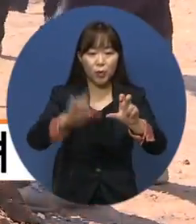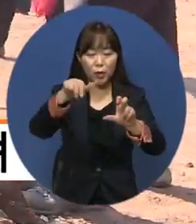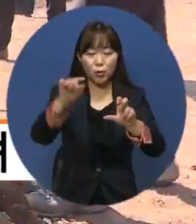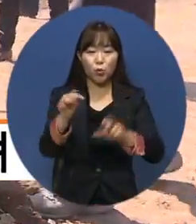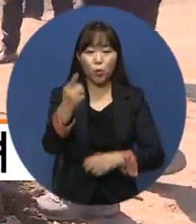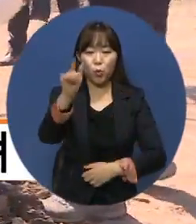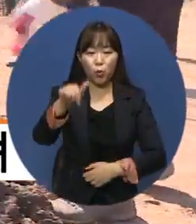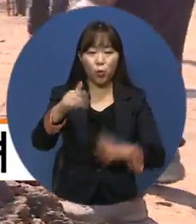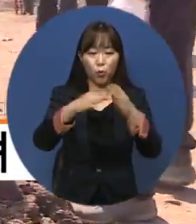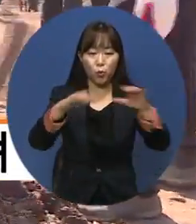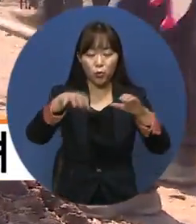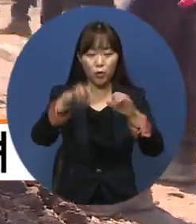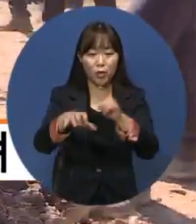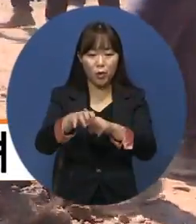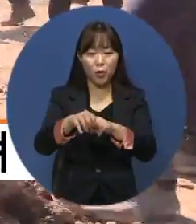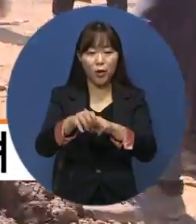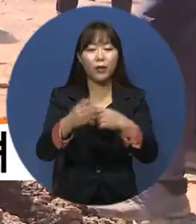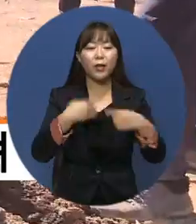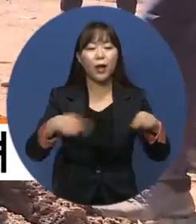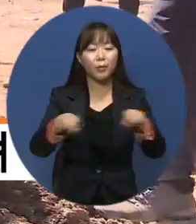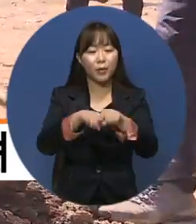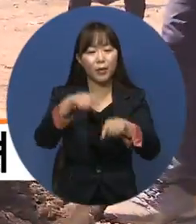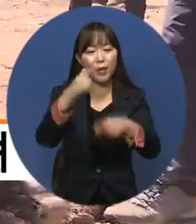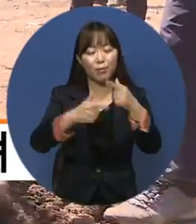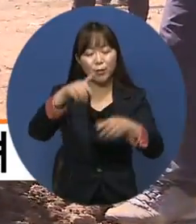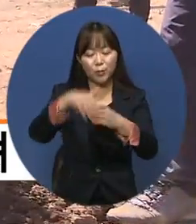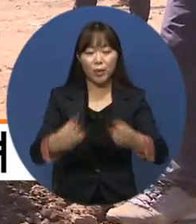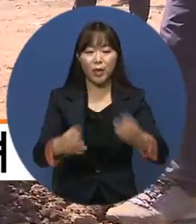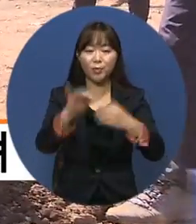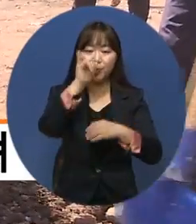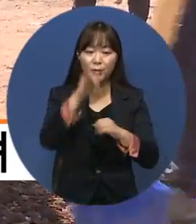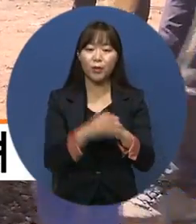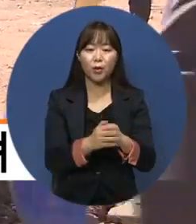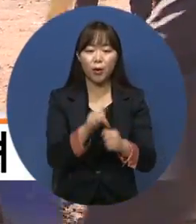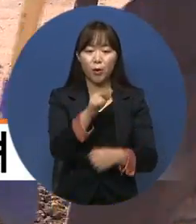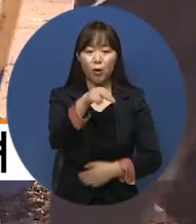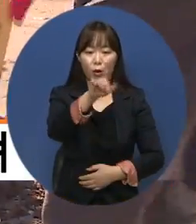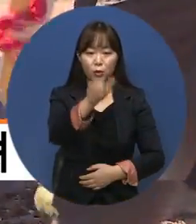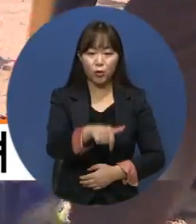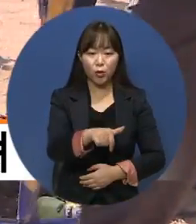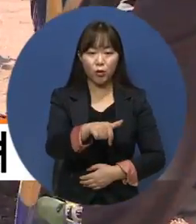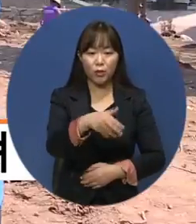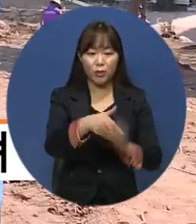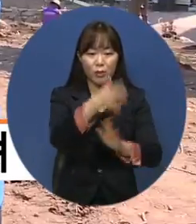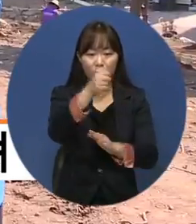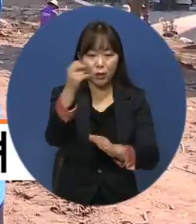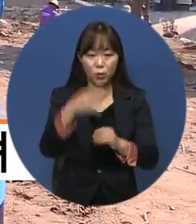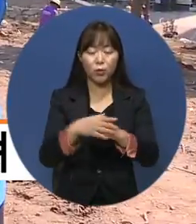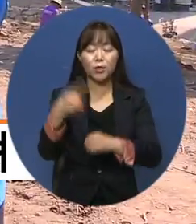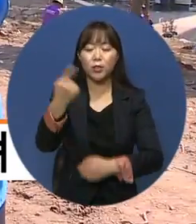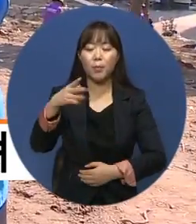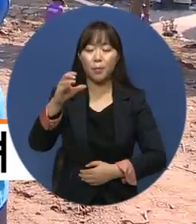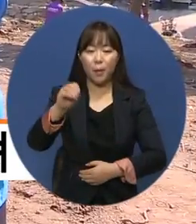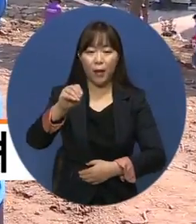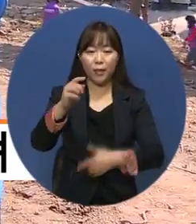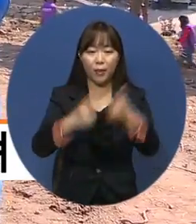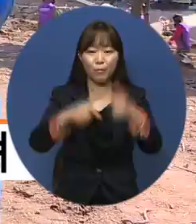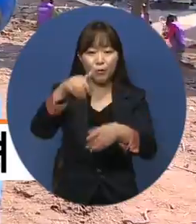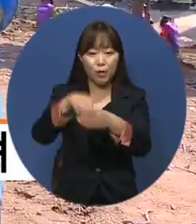일원에서 반려나무 심기 행사를 가졌습니다. 이번 행사는 허석 순천시장을 비롯해 천만 그루 나무